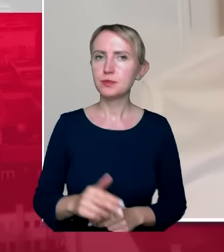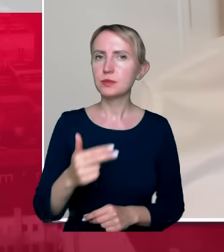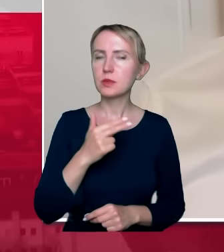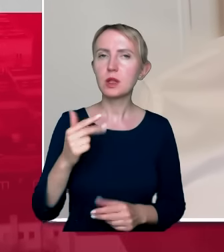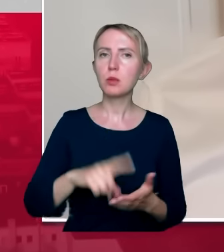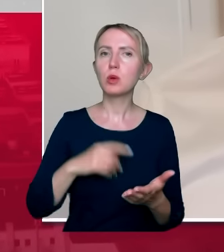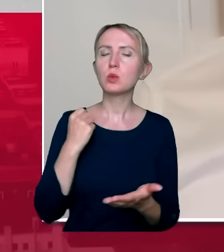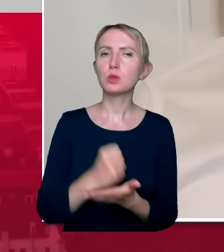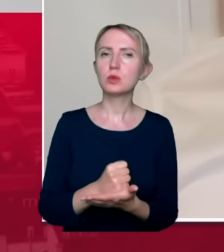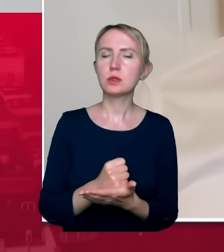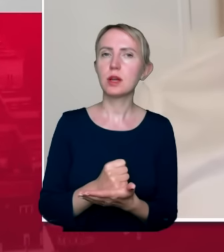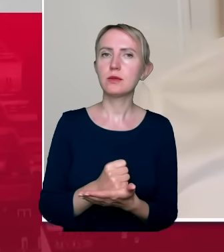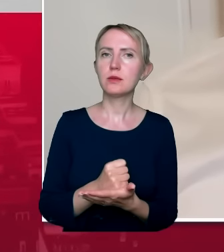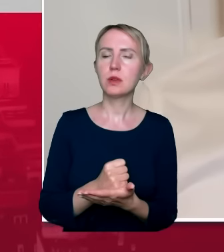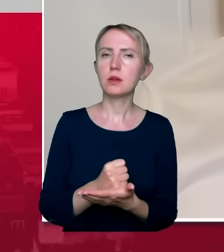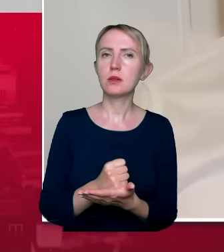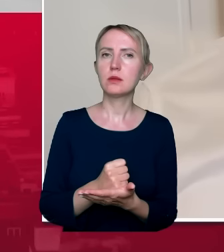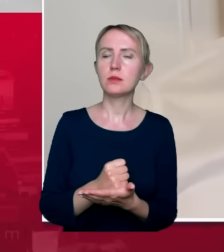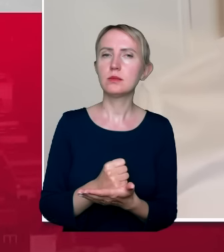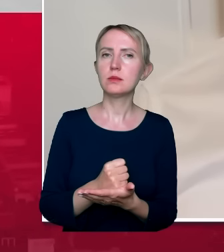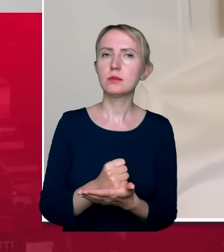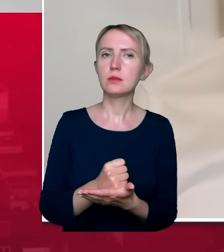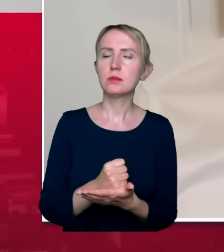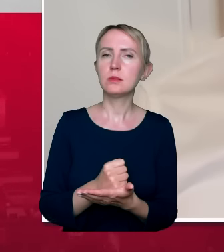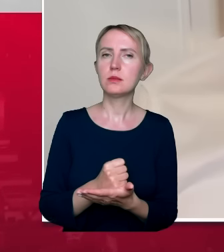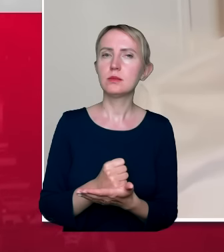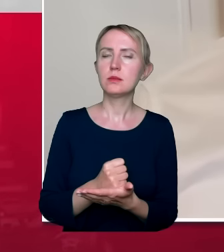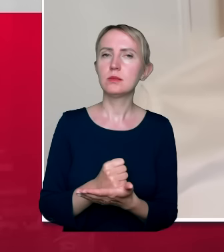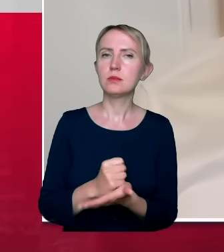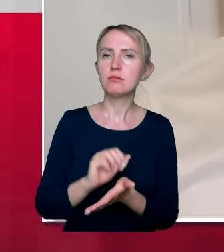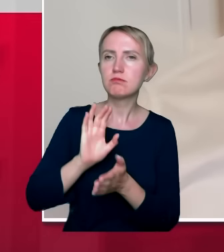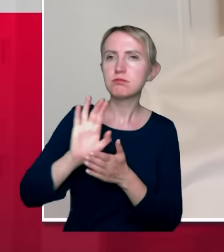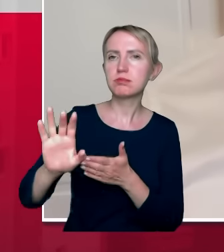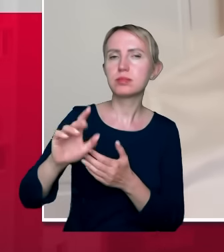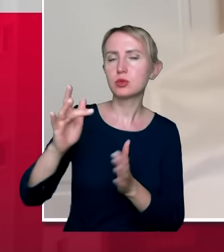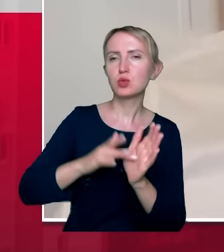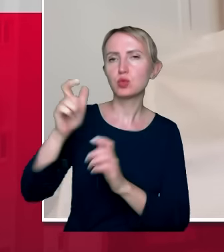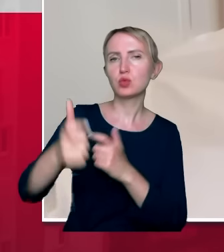którą przepycha kolanami właśnie Donald Tusk,